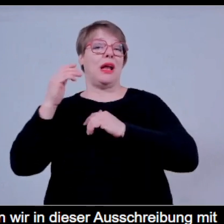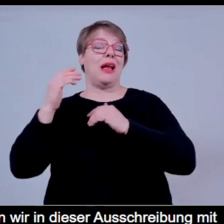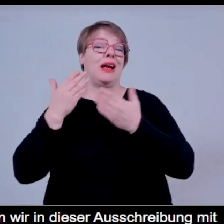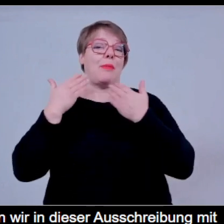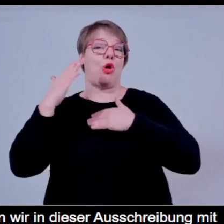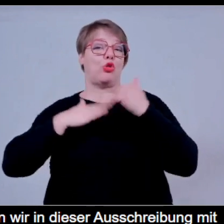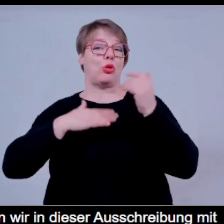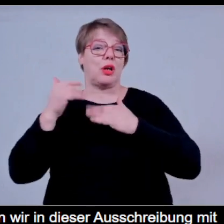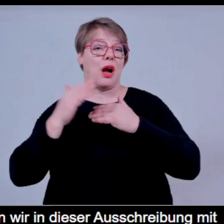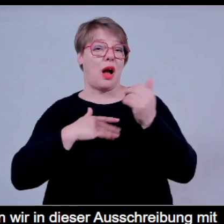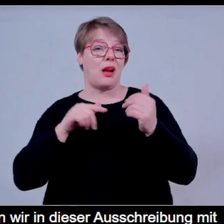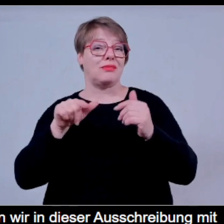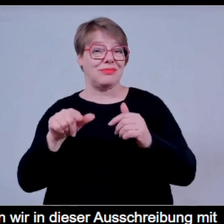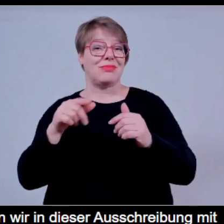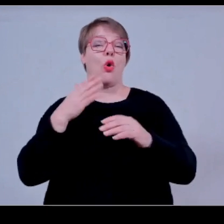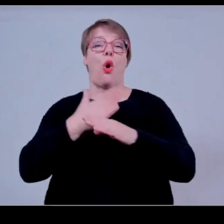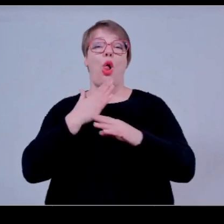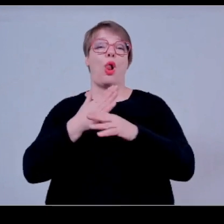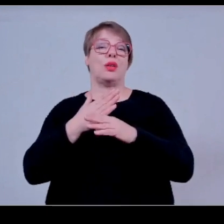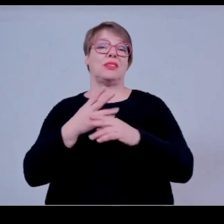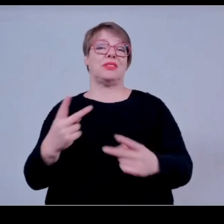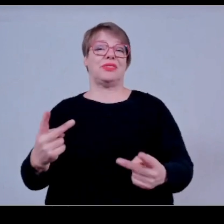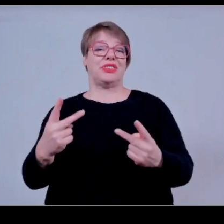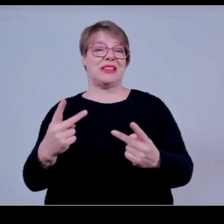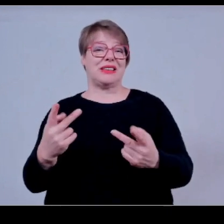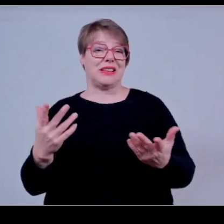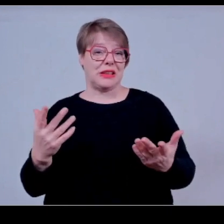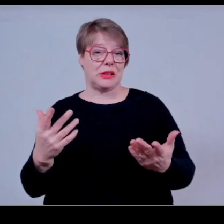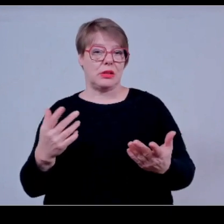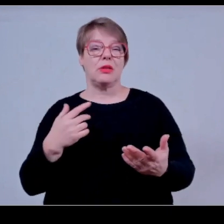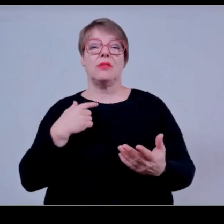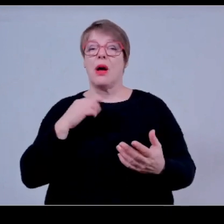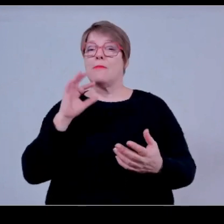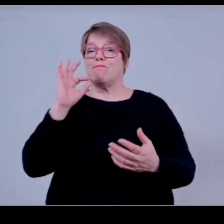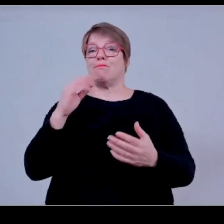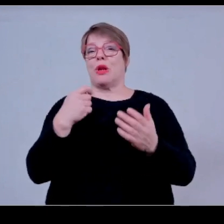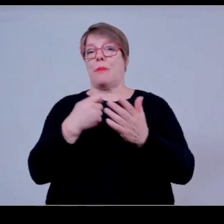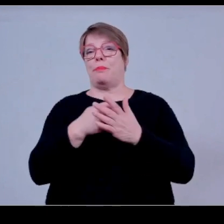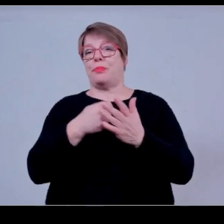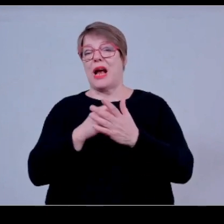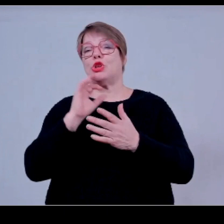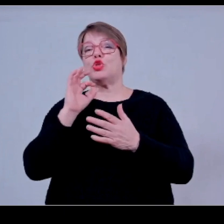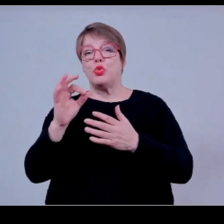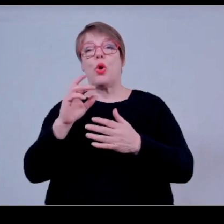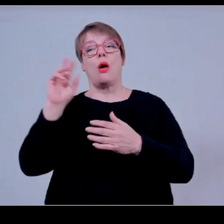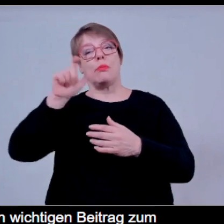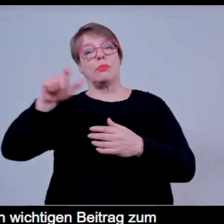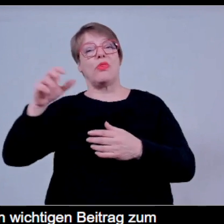mit Holz zu bauen. Dann ist der regionale Holzbaupreis des Bauministeriums passende Ergänzung zum bestehenden